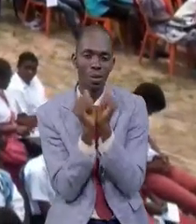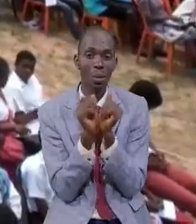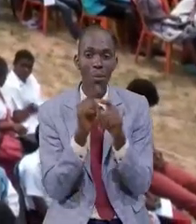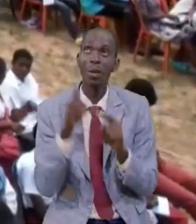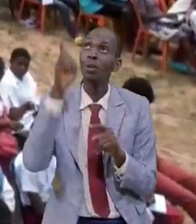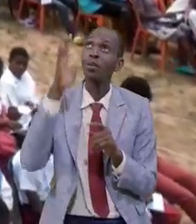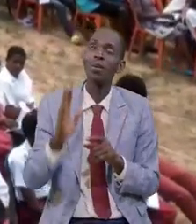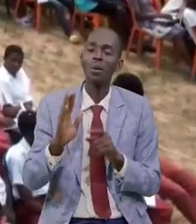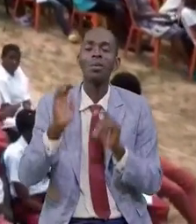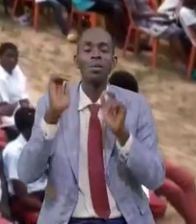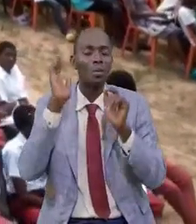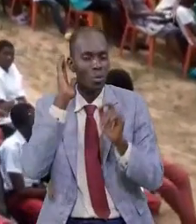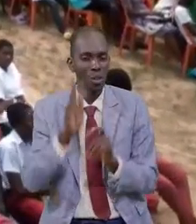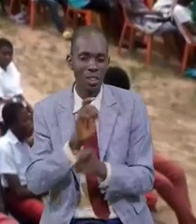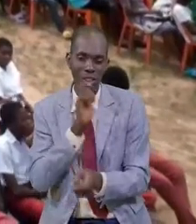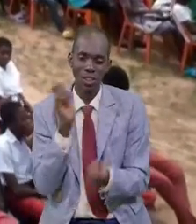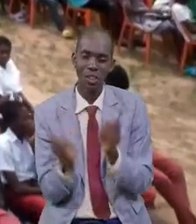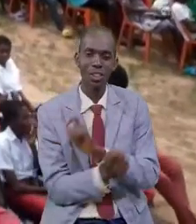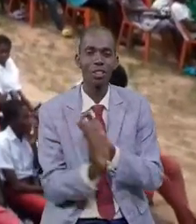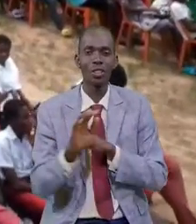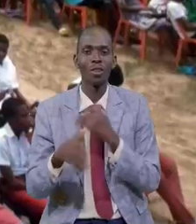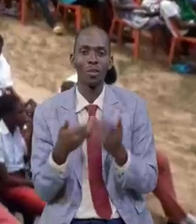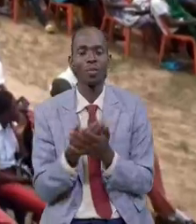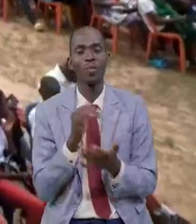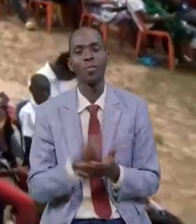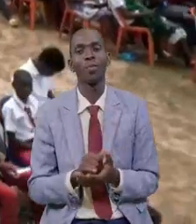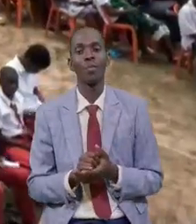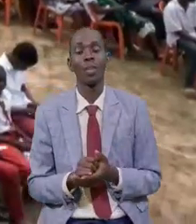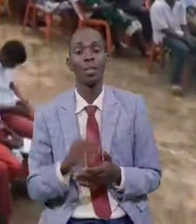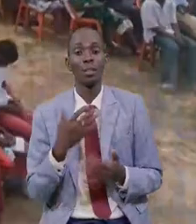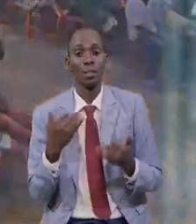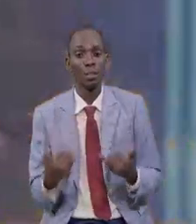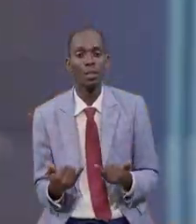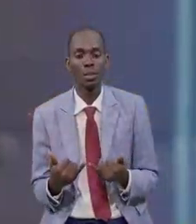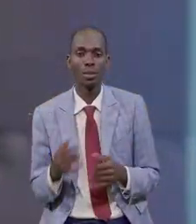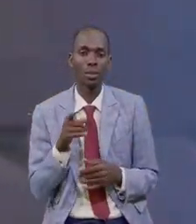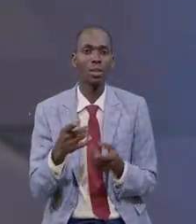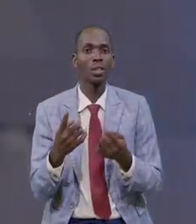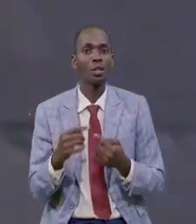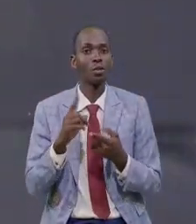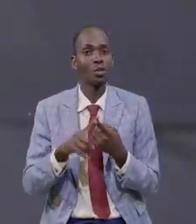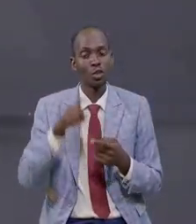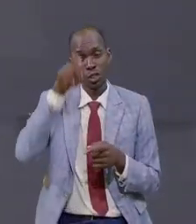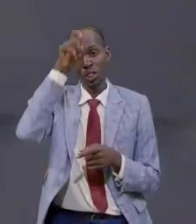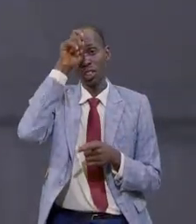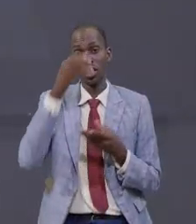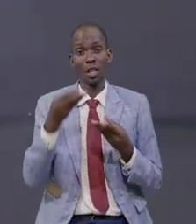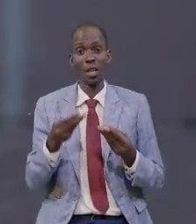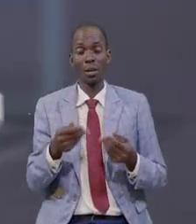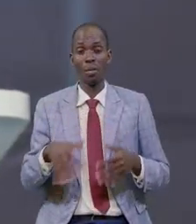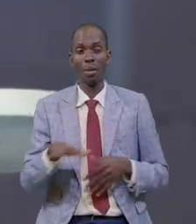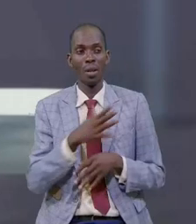tout cela ainsi donc il est venu en Égypte et ils l'ont